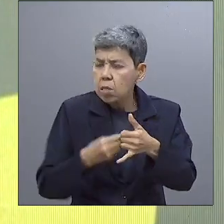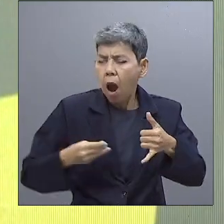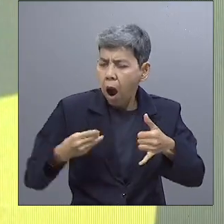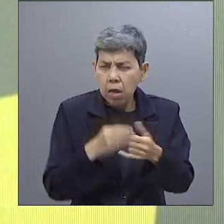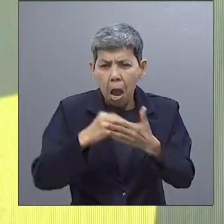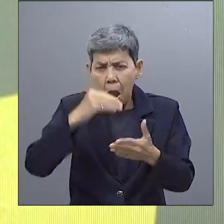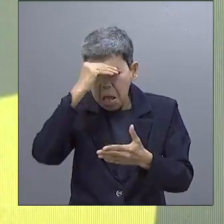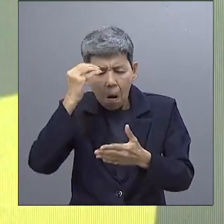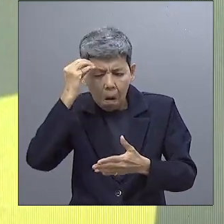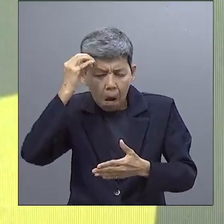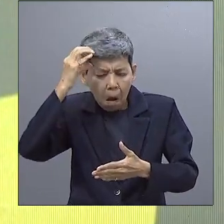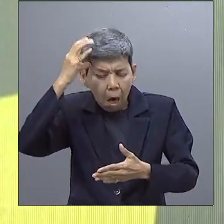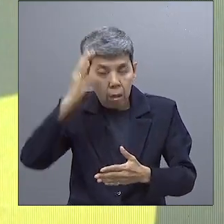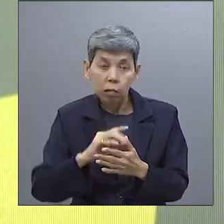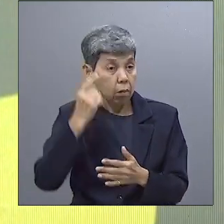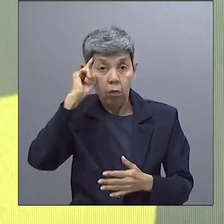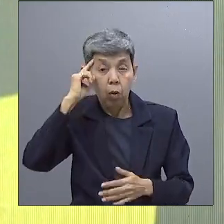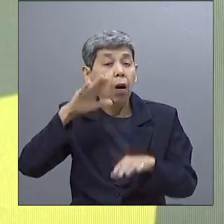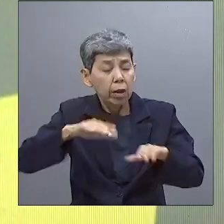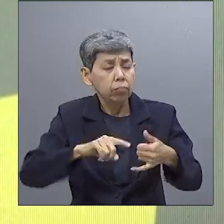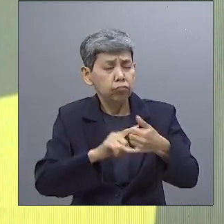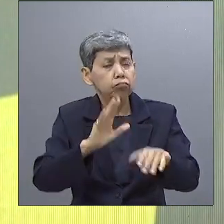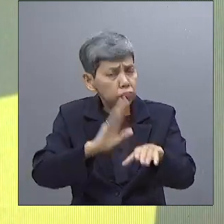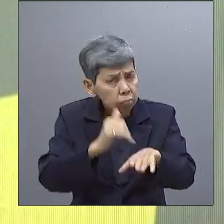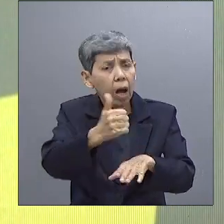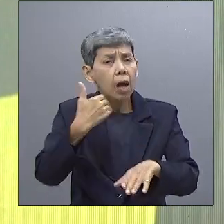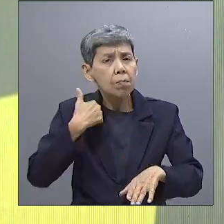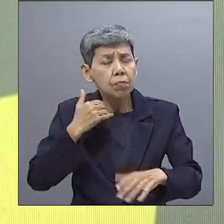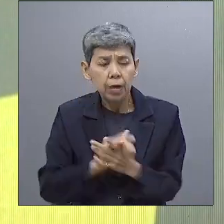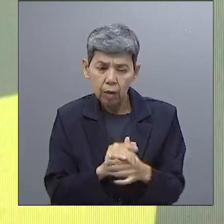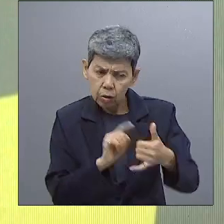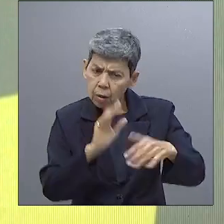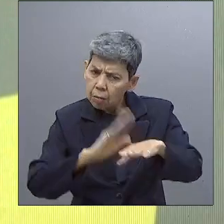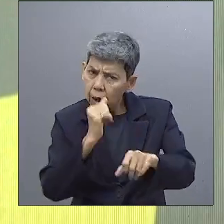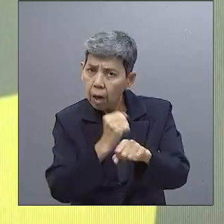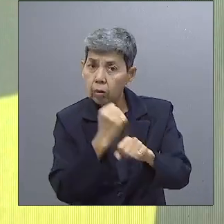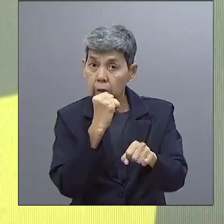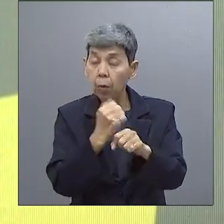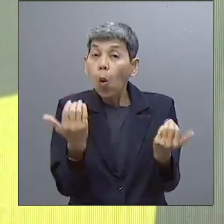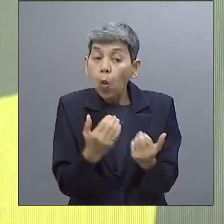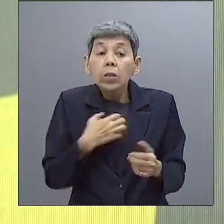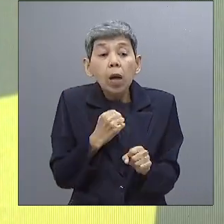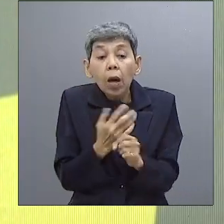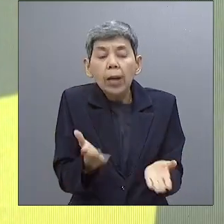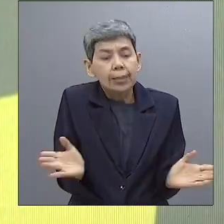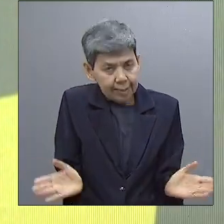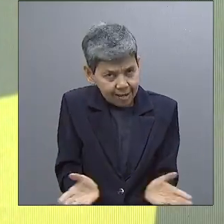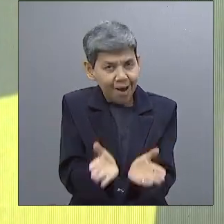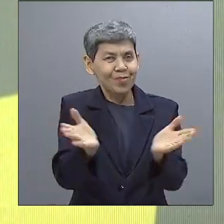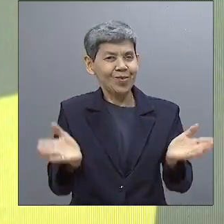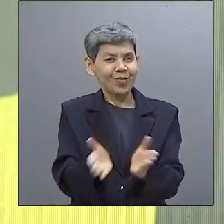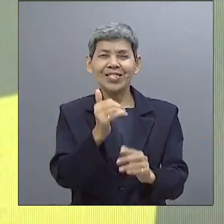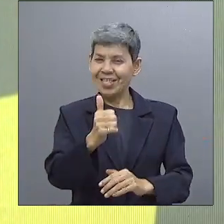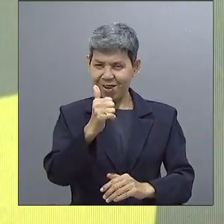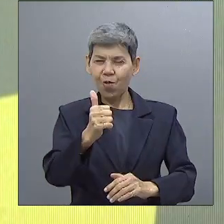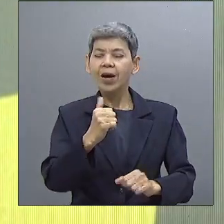ากจนเกินไปจนไม่รู้ว่าจริงๆทุกคนมีแสงสว่างในตัวเองดึงแสงตรงนั้นออกมาถ้าลูกอยากทำอะไรสนับสนุนเขาเต็มที่ให้ดีที่สุ